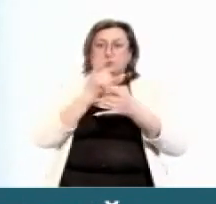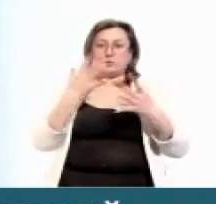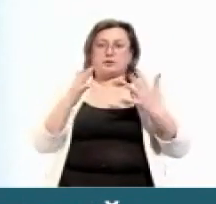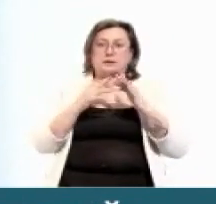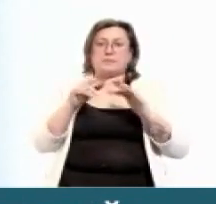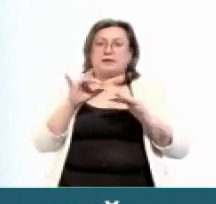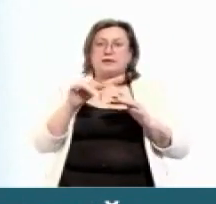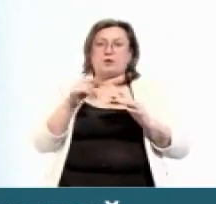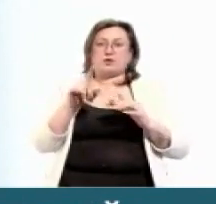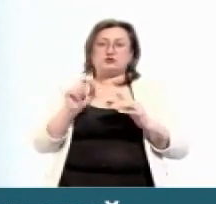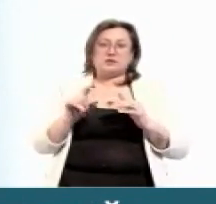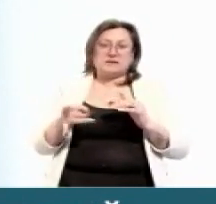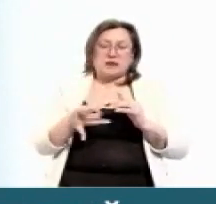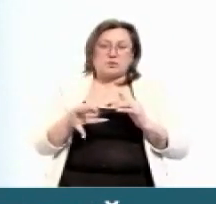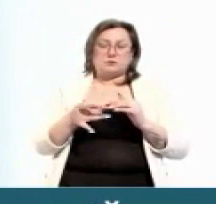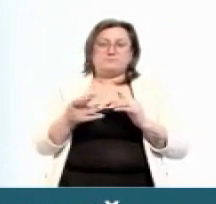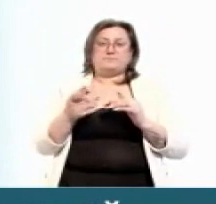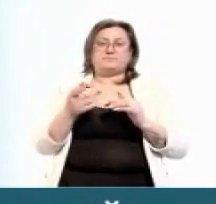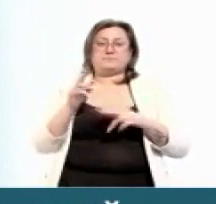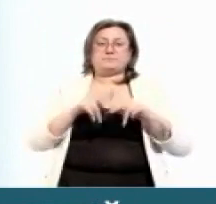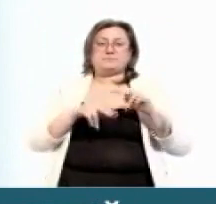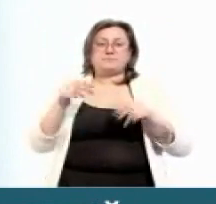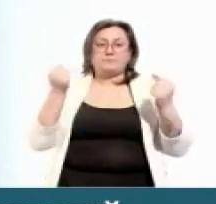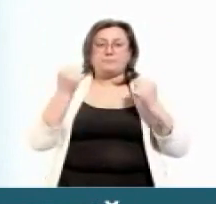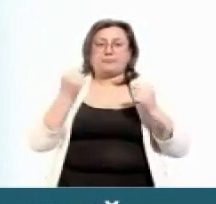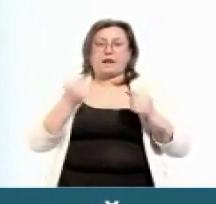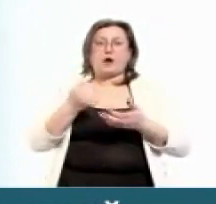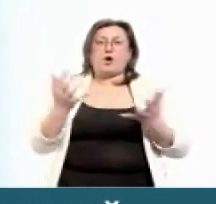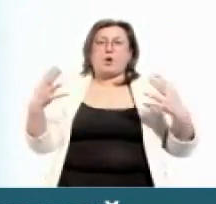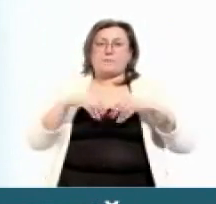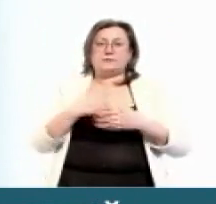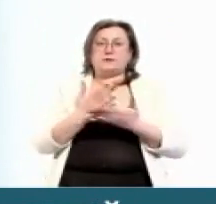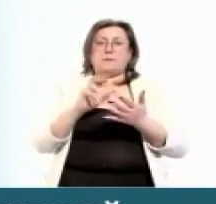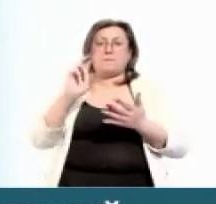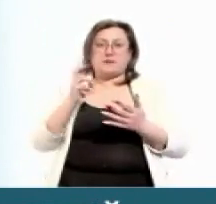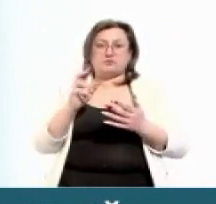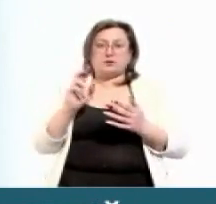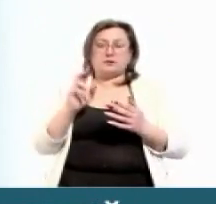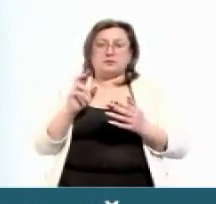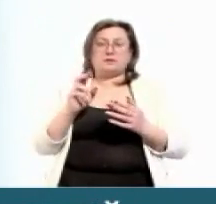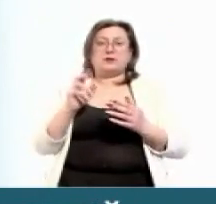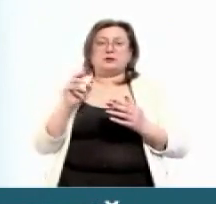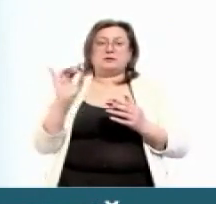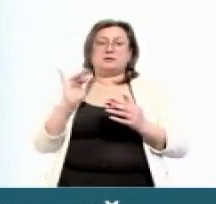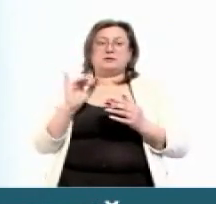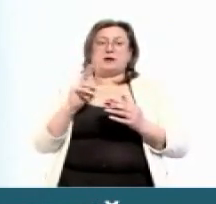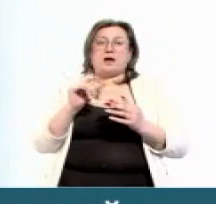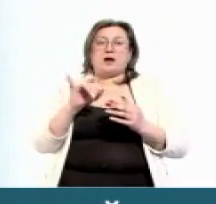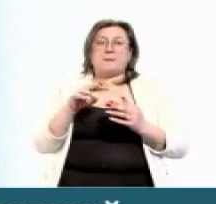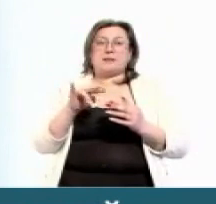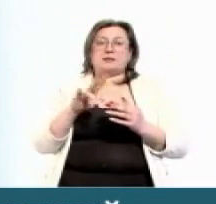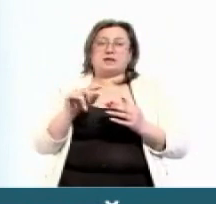в селе Пригородное Житогоринского района, строительство спортивных комплексов в селах Боровское Миндогоринского района и